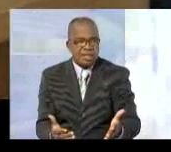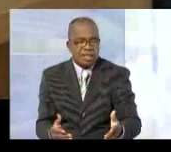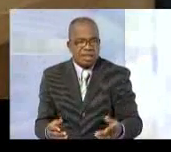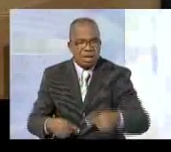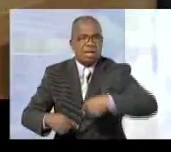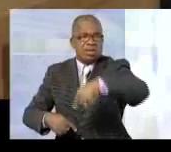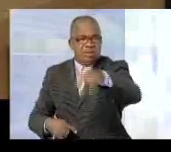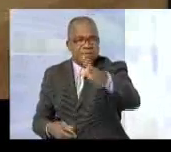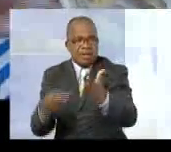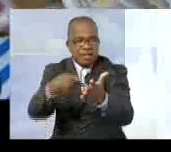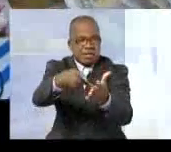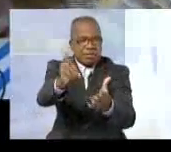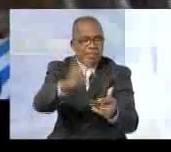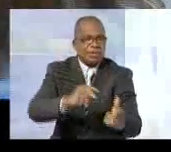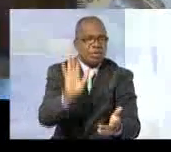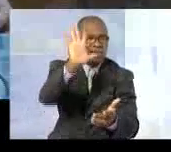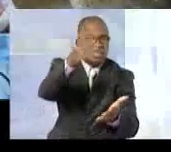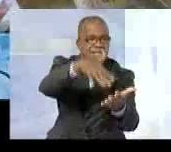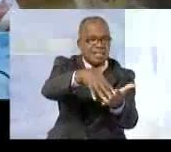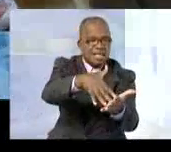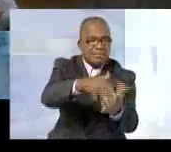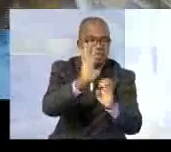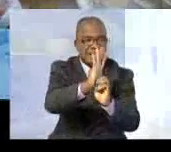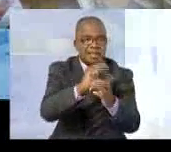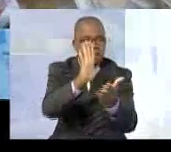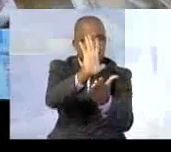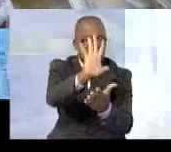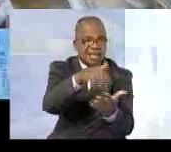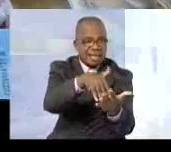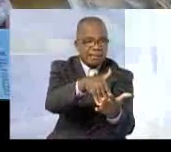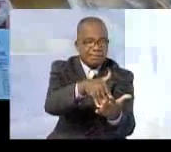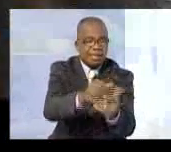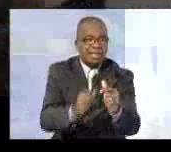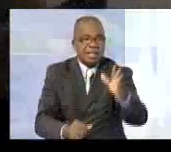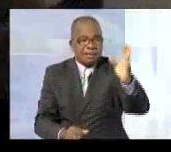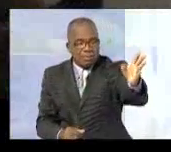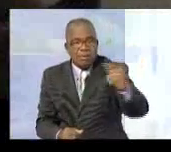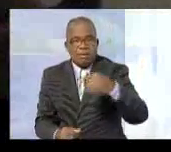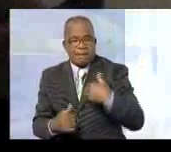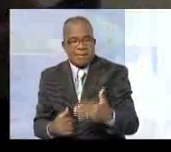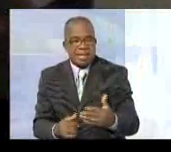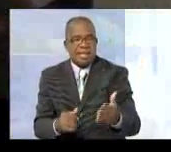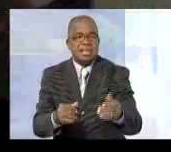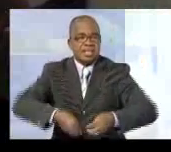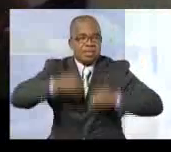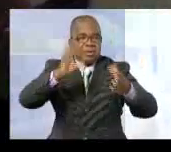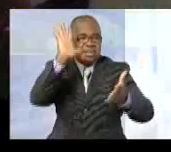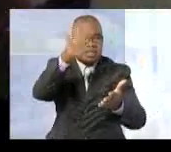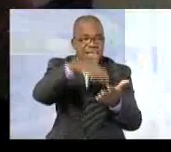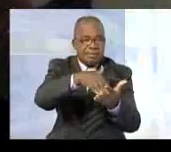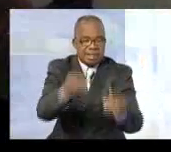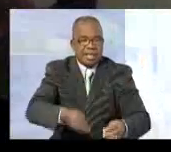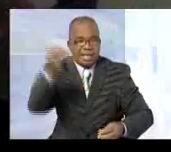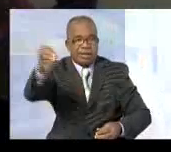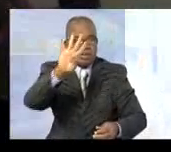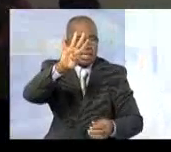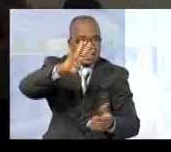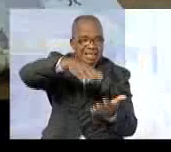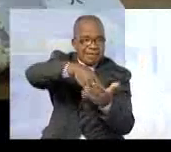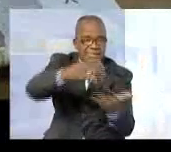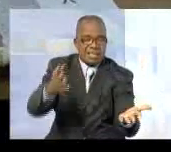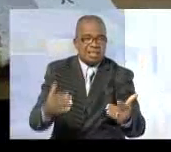d'Ivoire, BCAO. Selon les témoignages recueillis, ces indélicats prennent 10% sur chaque transaction. Par exemple, sur la